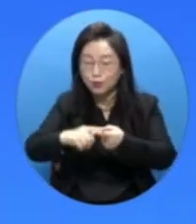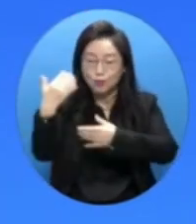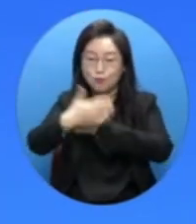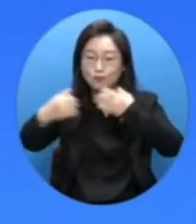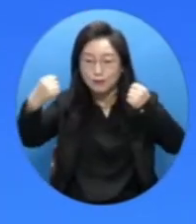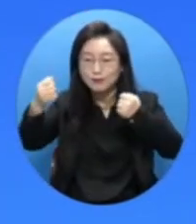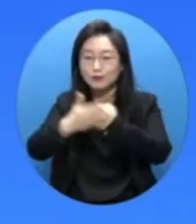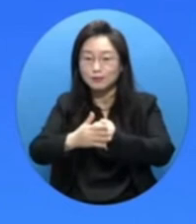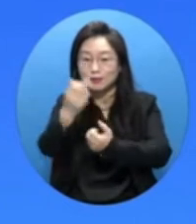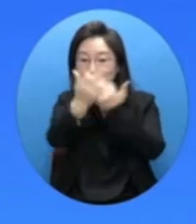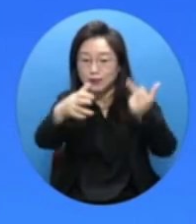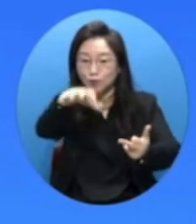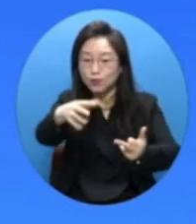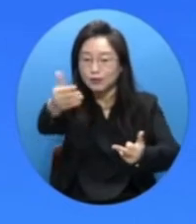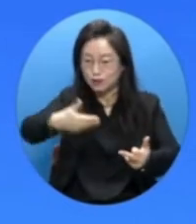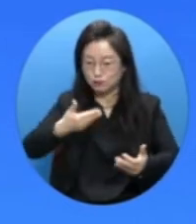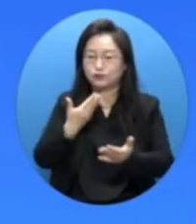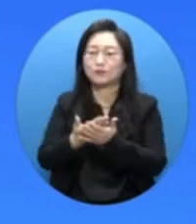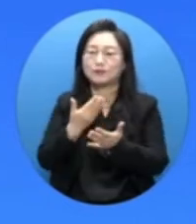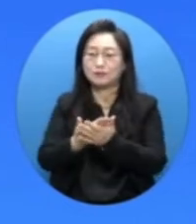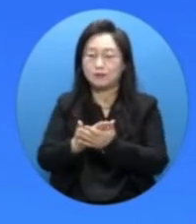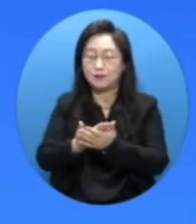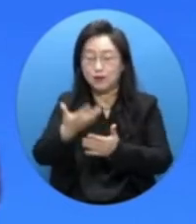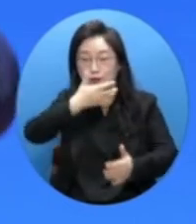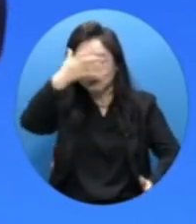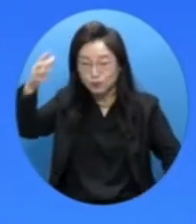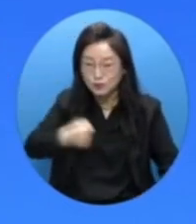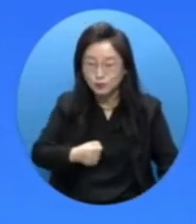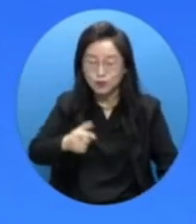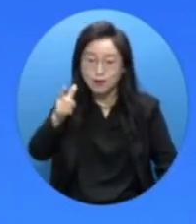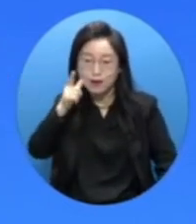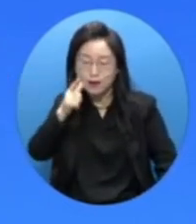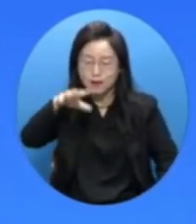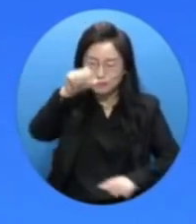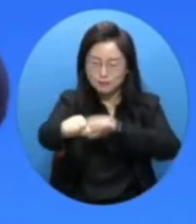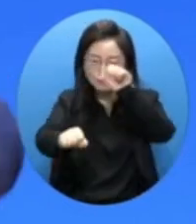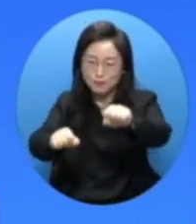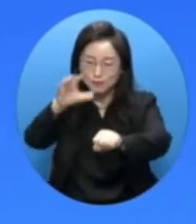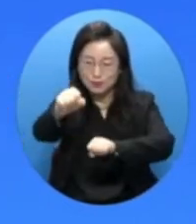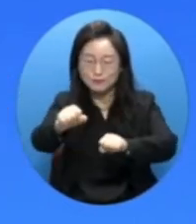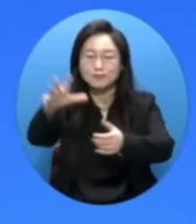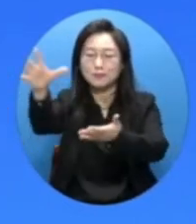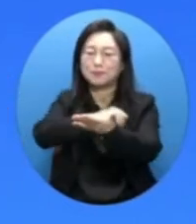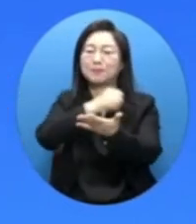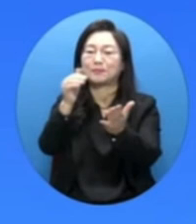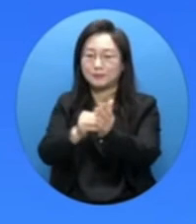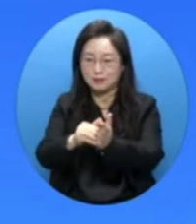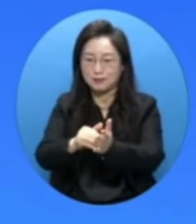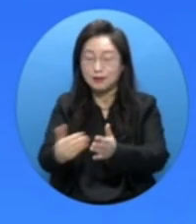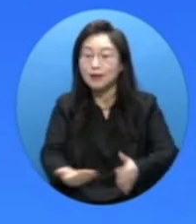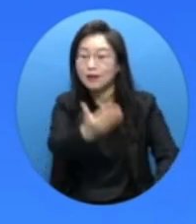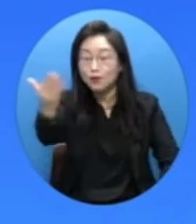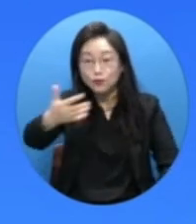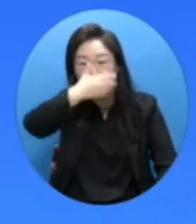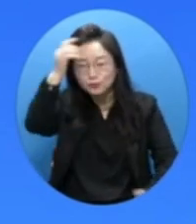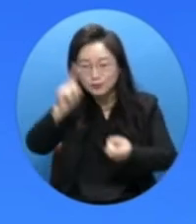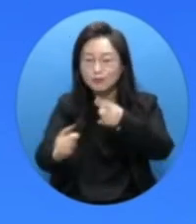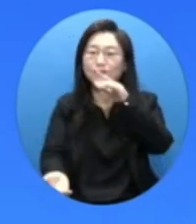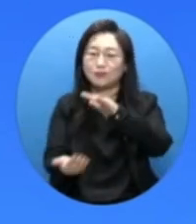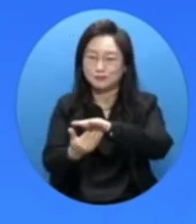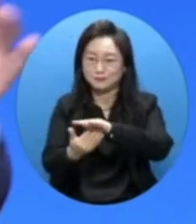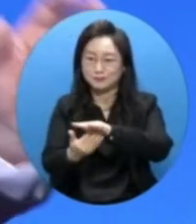주시옵소서 그 꿈을 가지고 나가서 갈렙이 헤브론을 정복한 것입니다 여러분 꿈은 반드시 이루어집니다